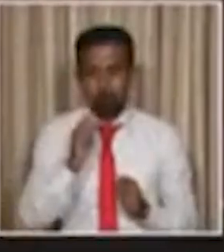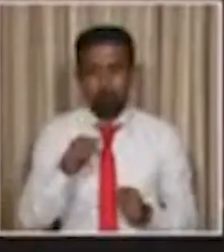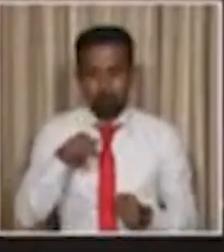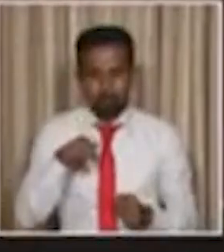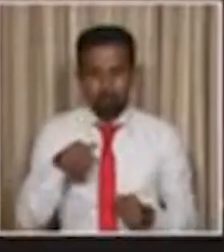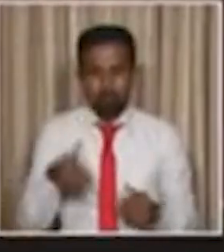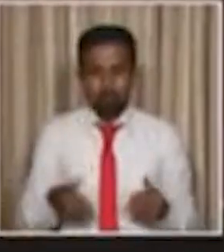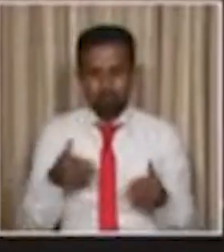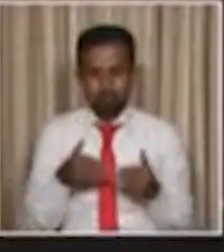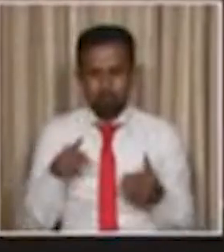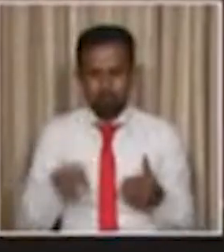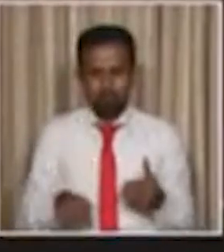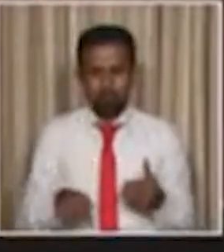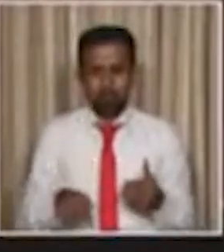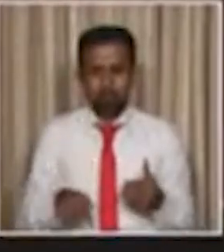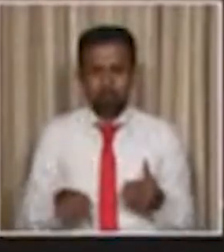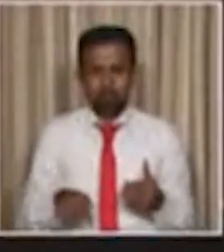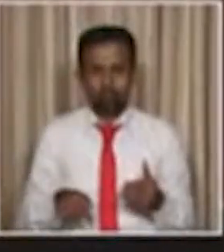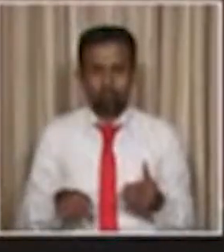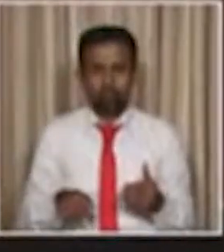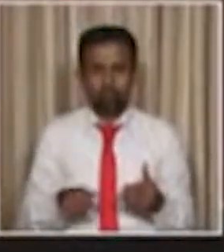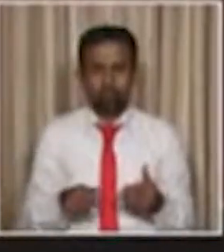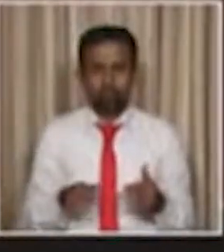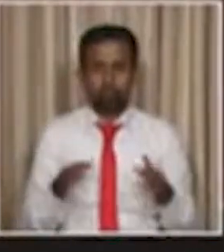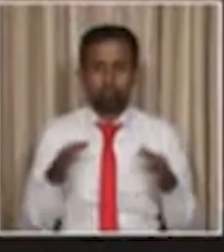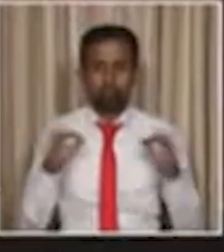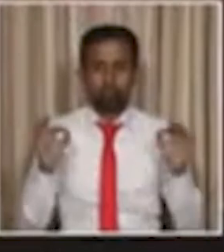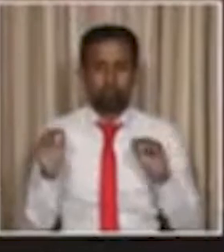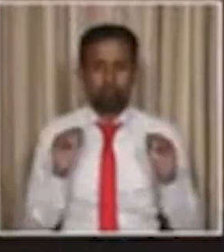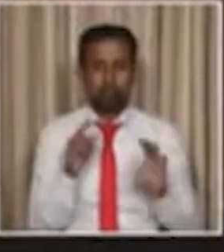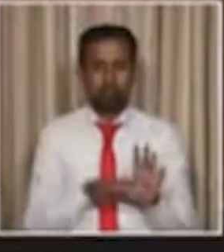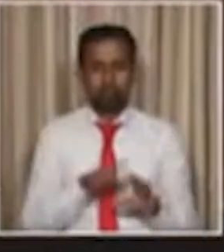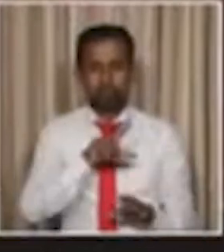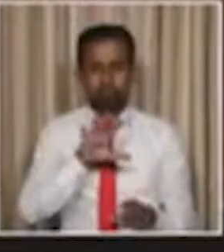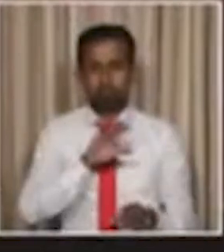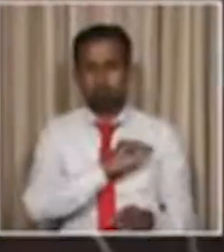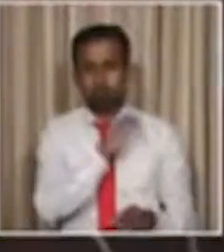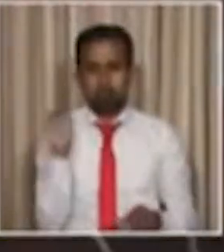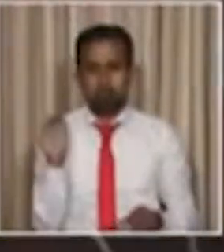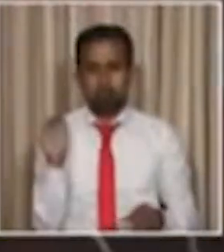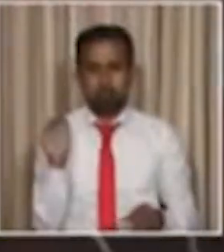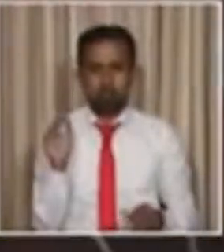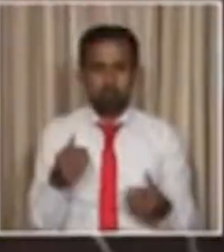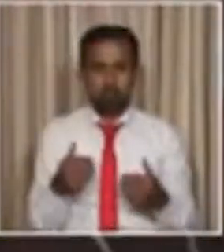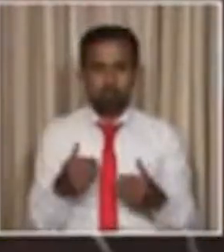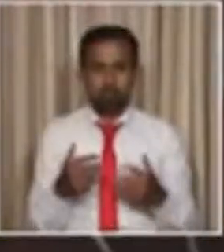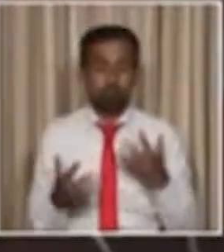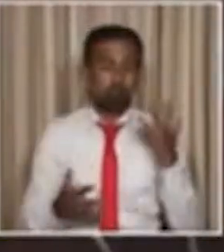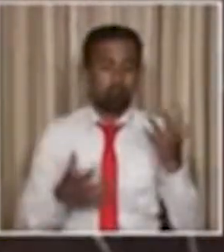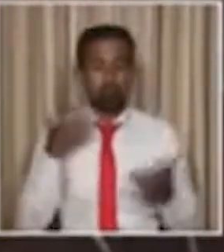අද එක්තරා ආකාරයකට නිදහසින් 75 වසරකට පසුව මාමුලා